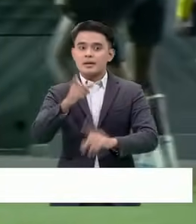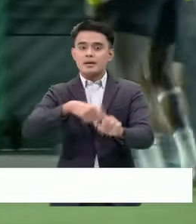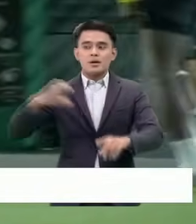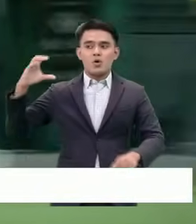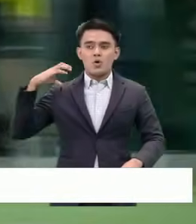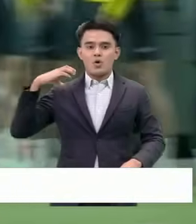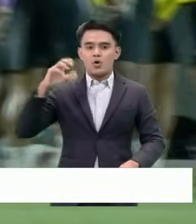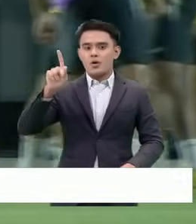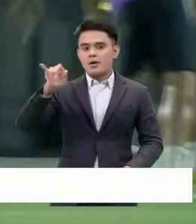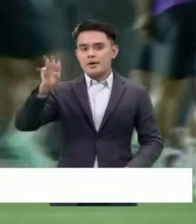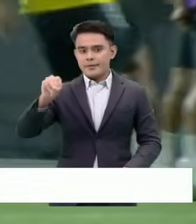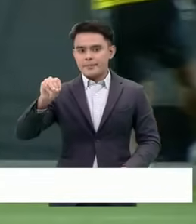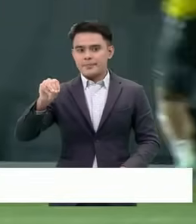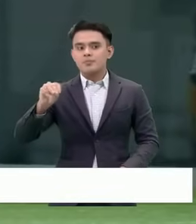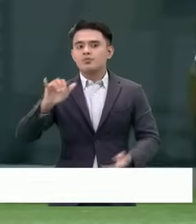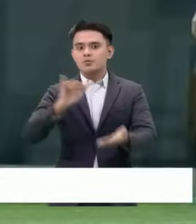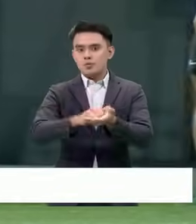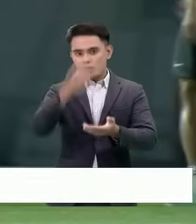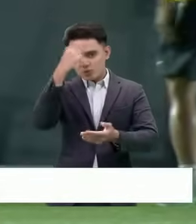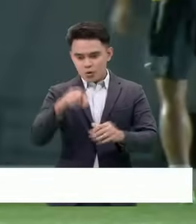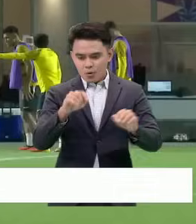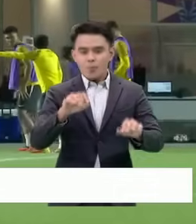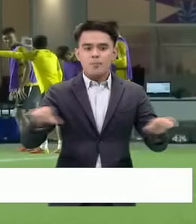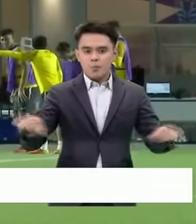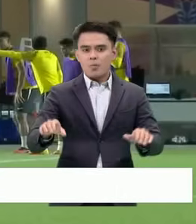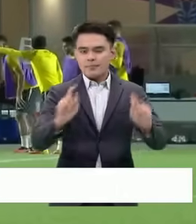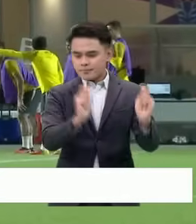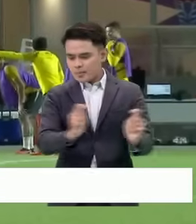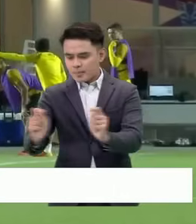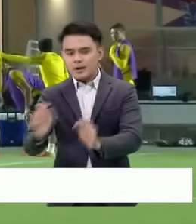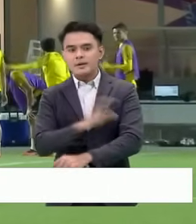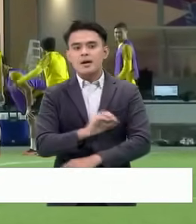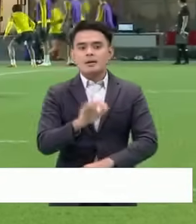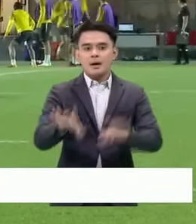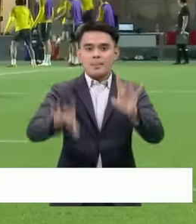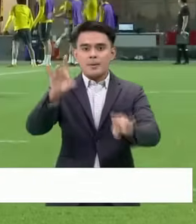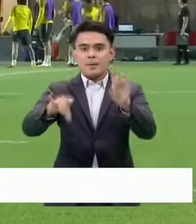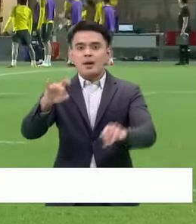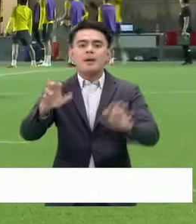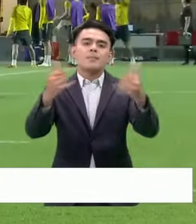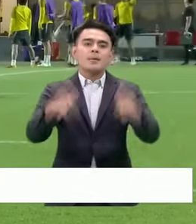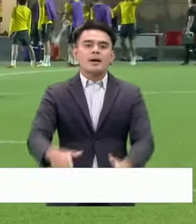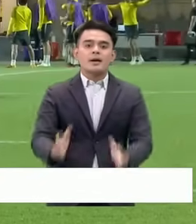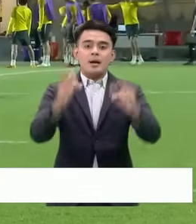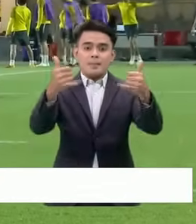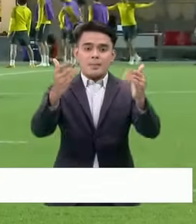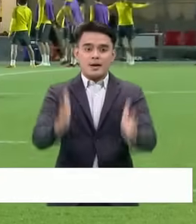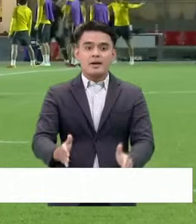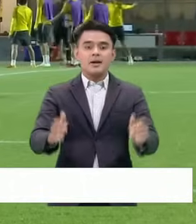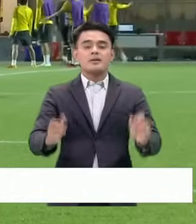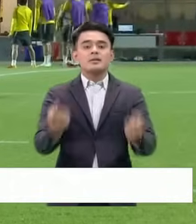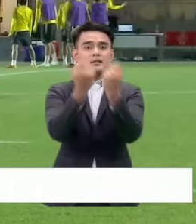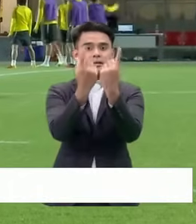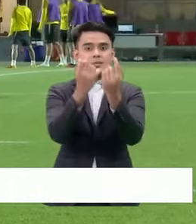pangon terarah kepada percaturan taktikal dan pemilihan kesebelasan utama yang akan dipertaruhkan